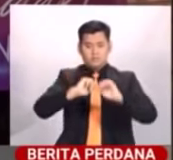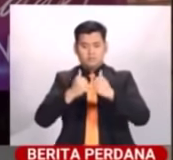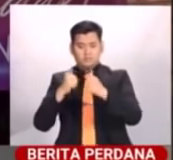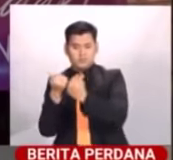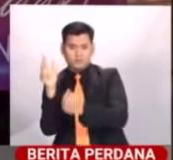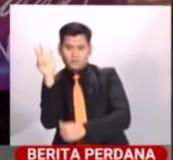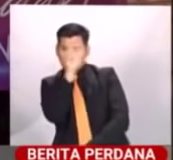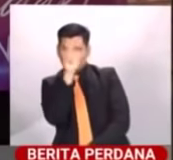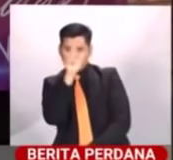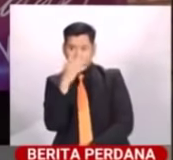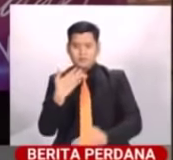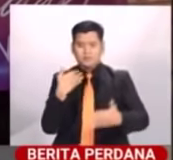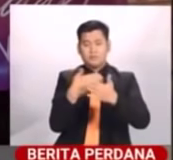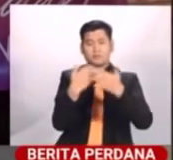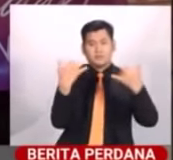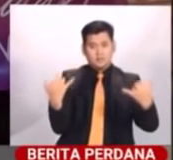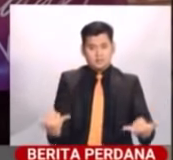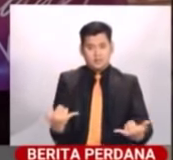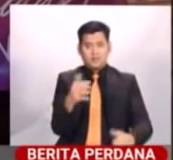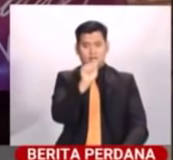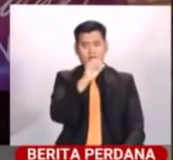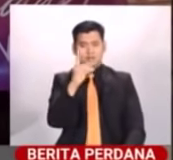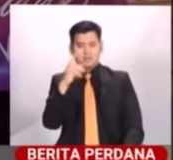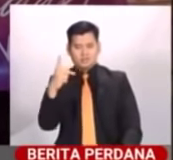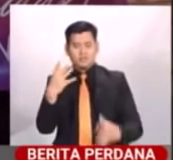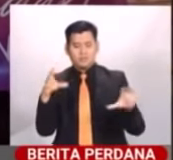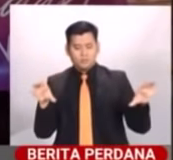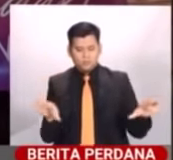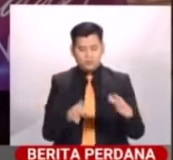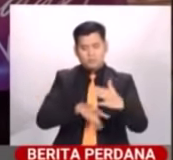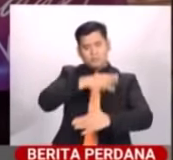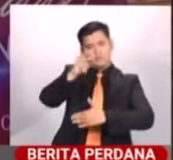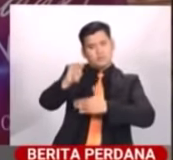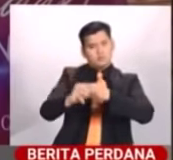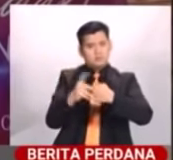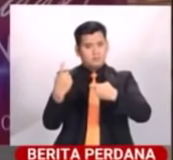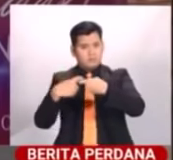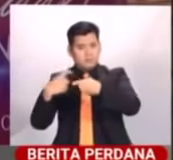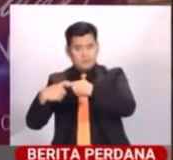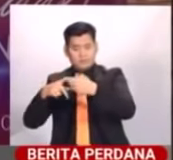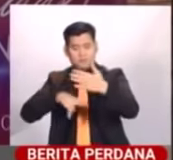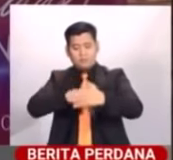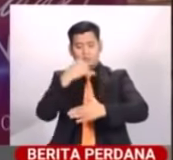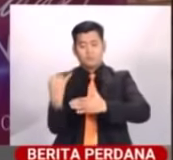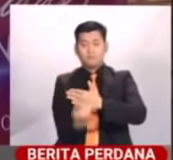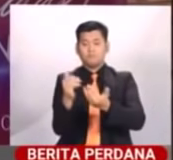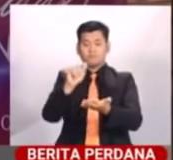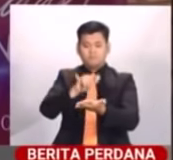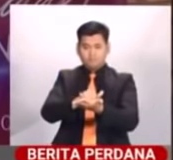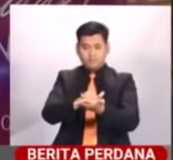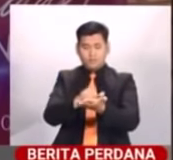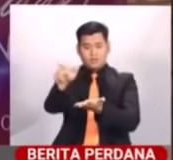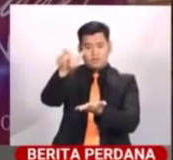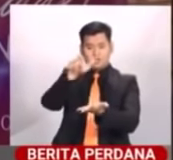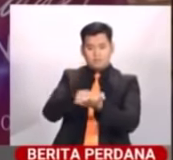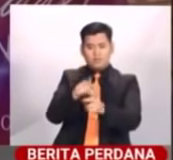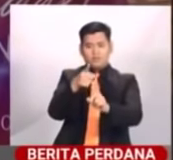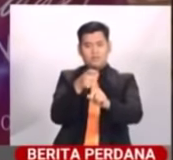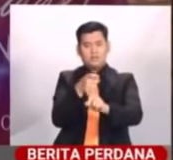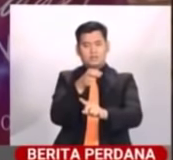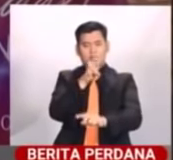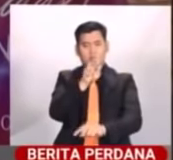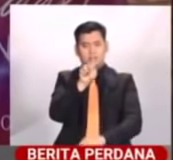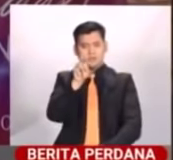kerajaan. Sehingga kini, AADK telah melaksanakan hampir 800 program berkaitan di bawah projek berkenaan. Andy Reza Rohadian,